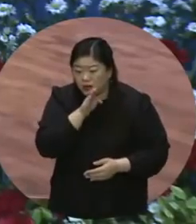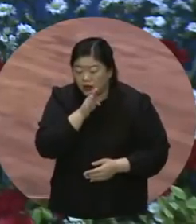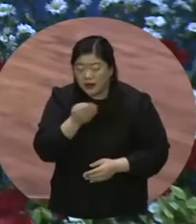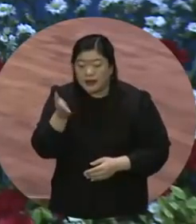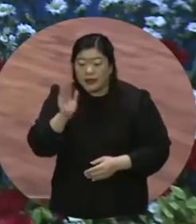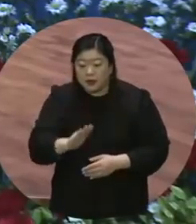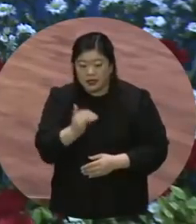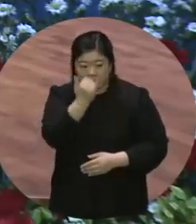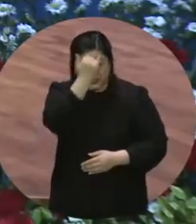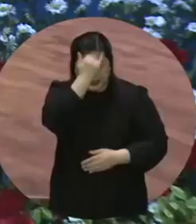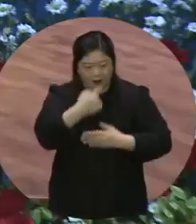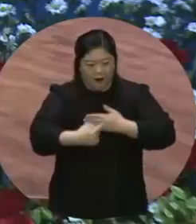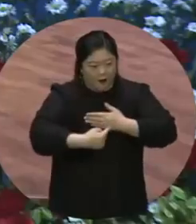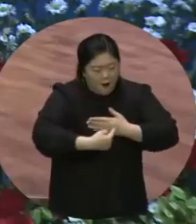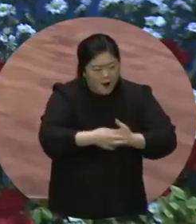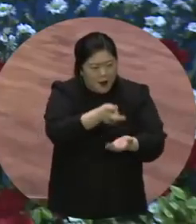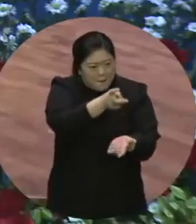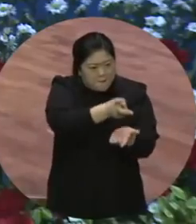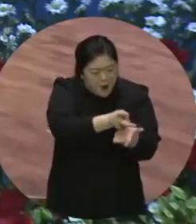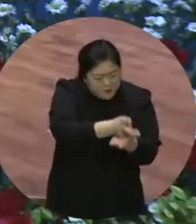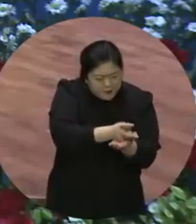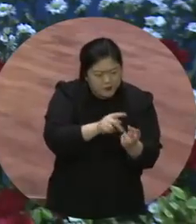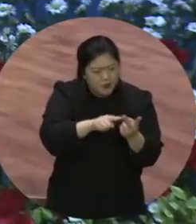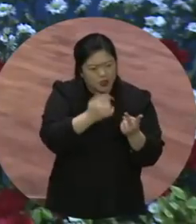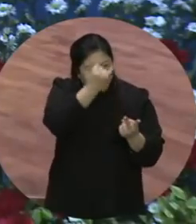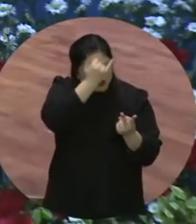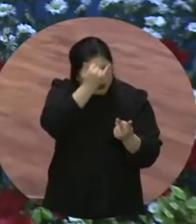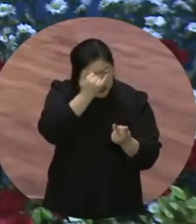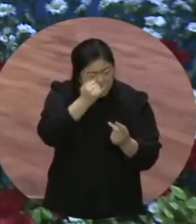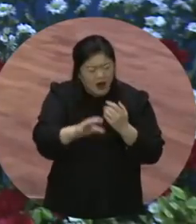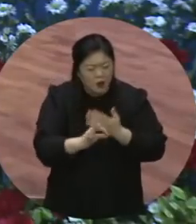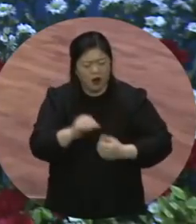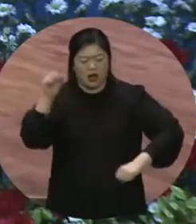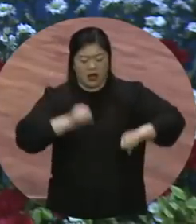이런 기준으로만 보기 때문에 이런 질문을 할 수 있는데